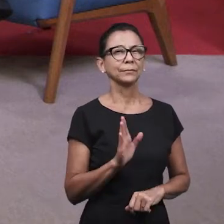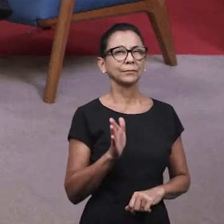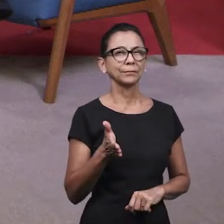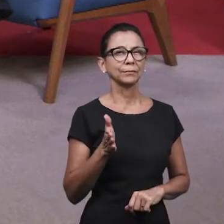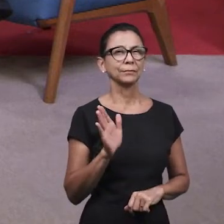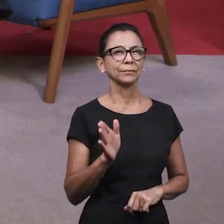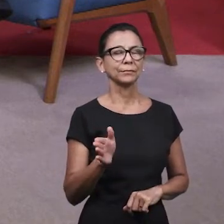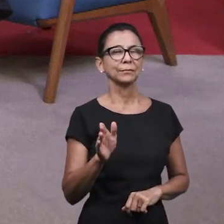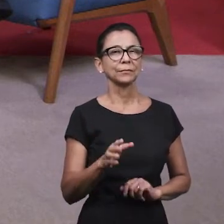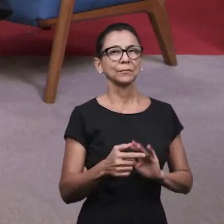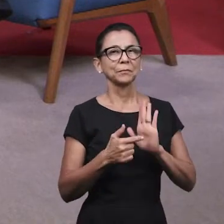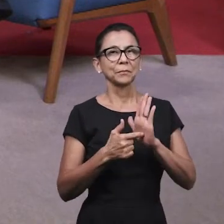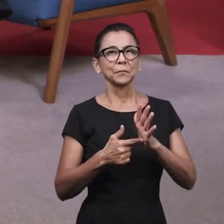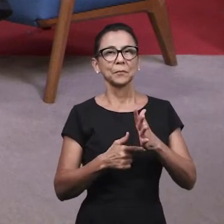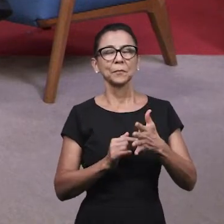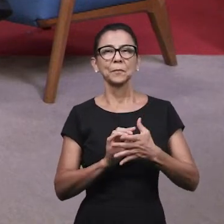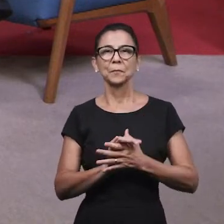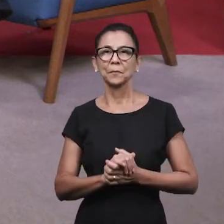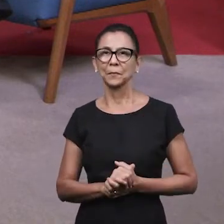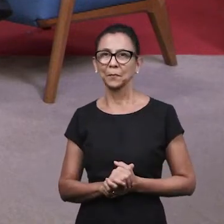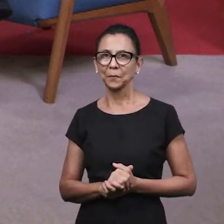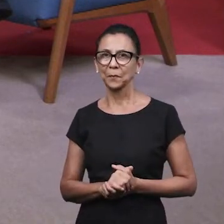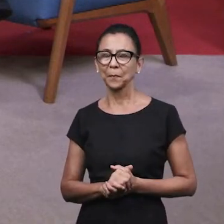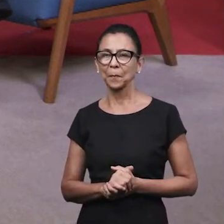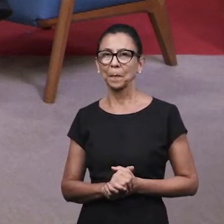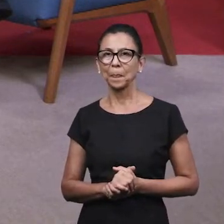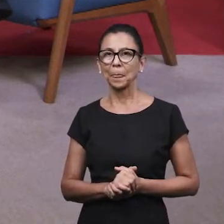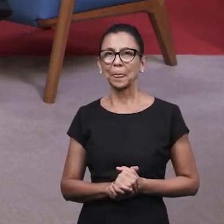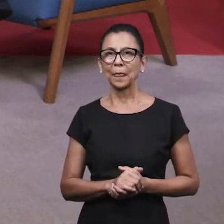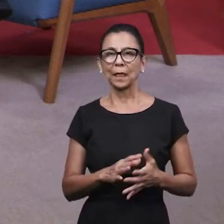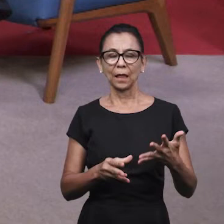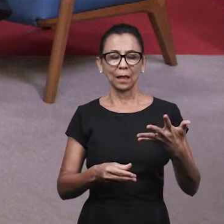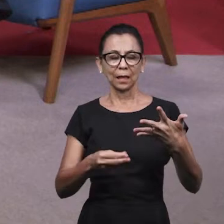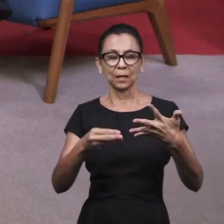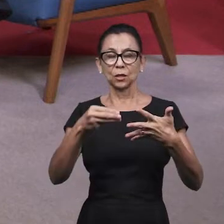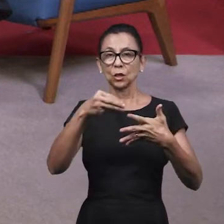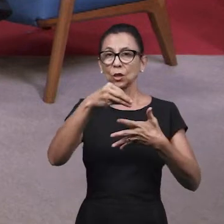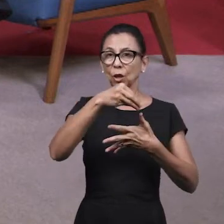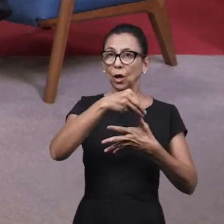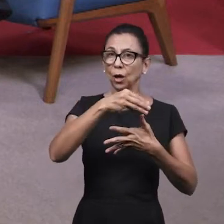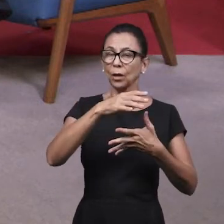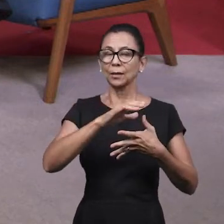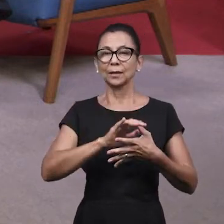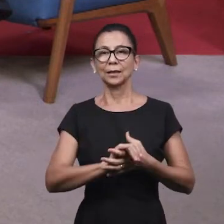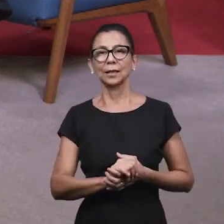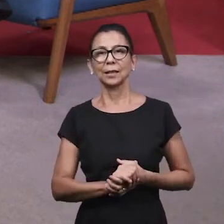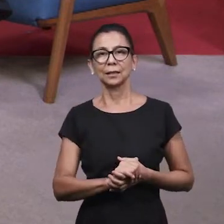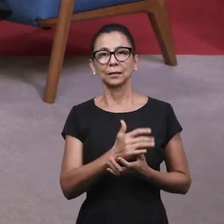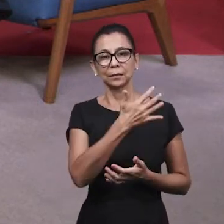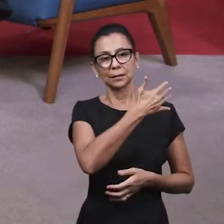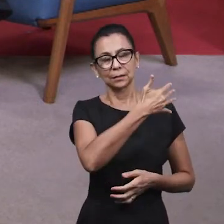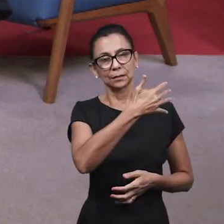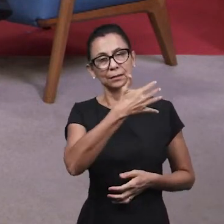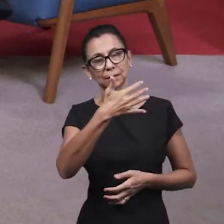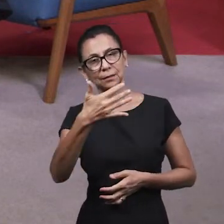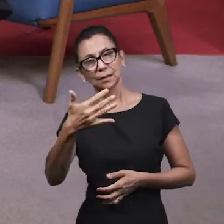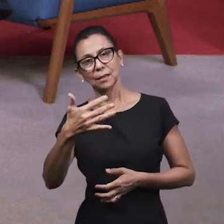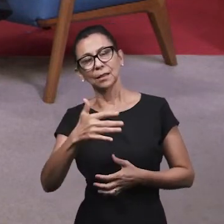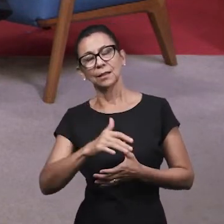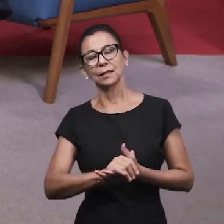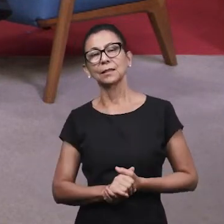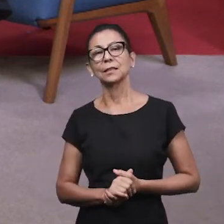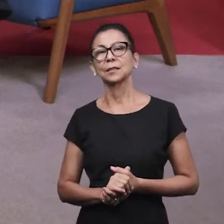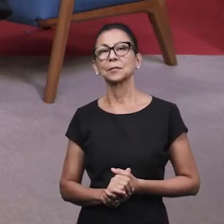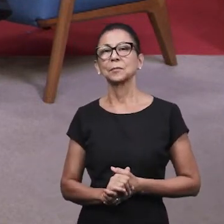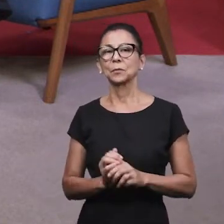musicales et le rapport avec les accords et les notes qui vont être utilisées pour l'exécution de louanges. Aujourd'hui, la sœur